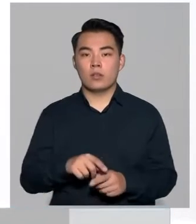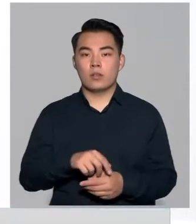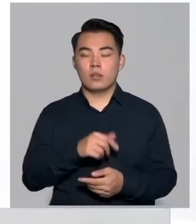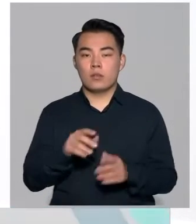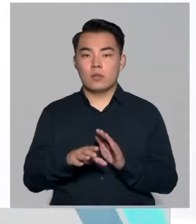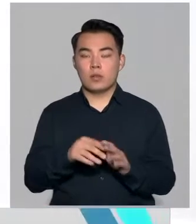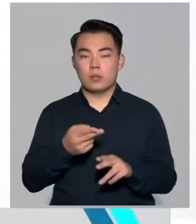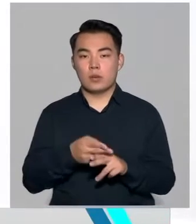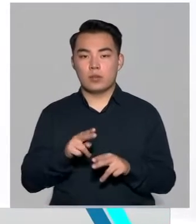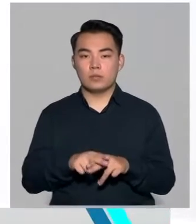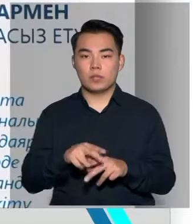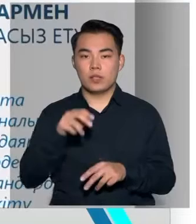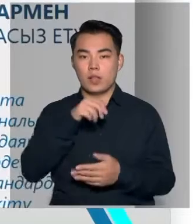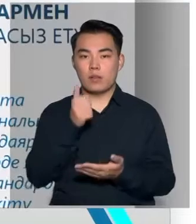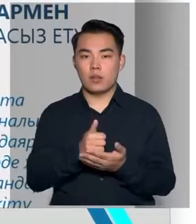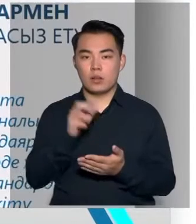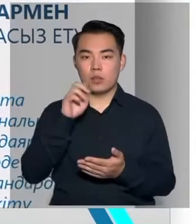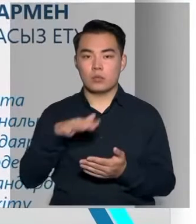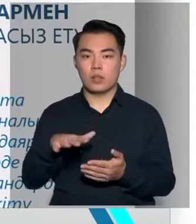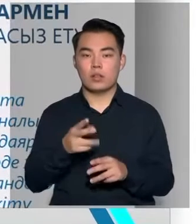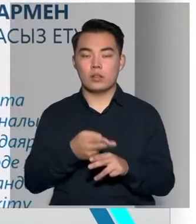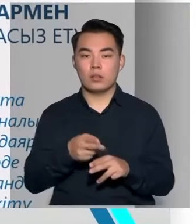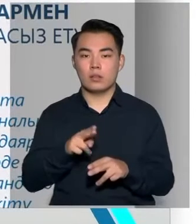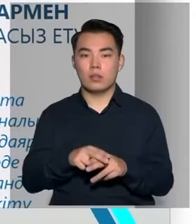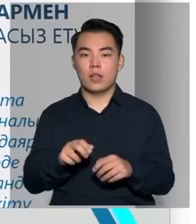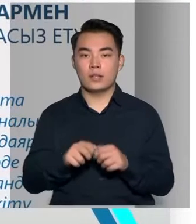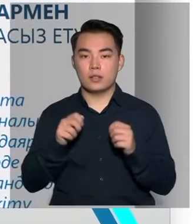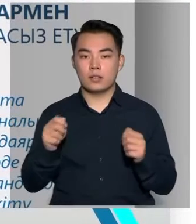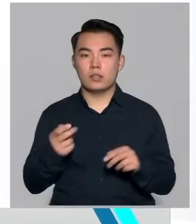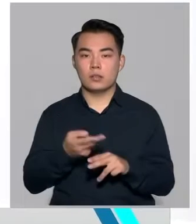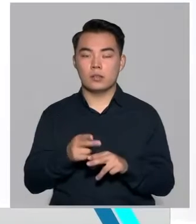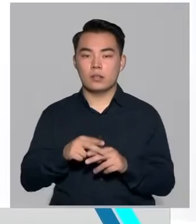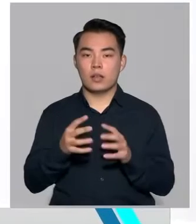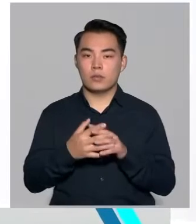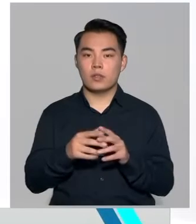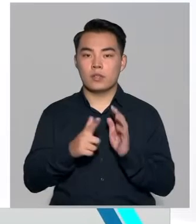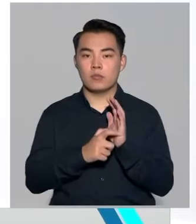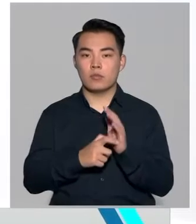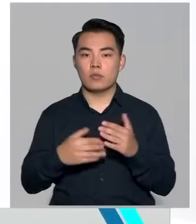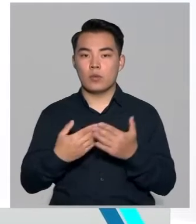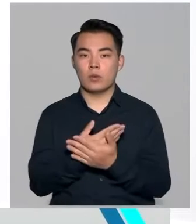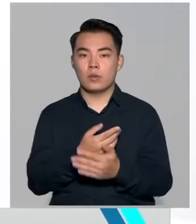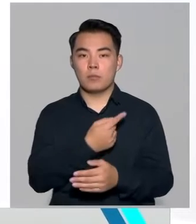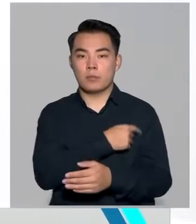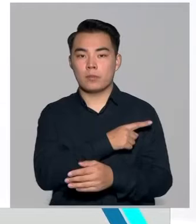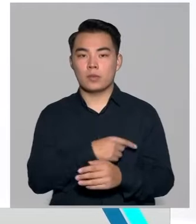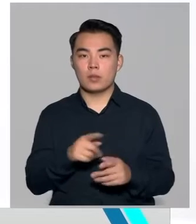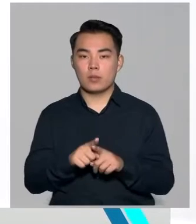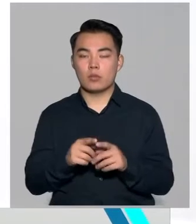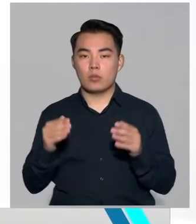предвыборная программой главы государства предусмотрено открытие сельской местности 700 новых медицинских объектов